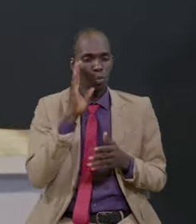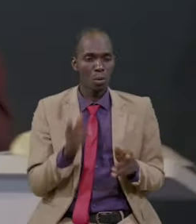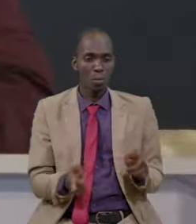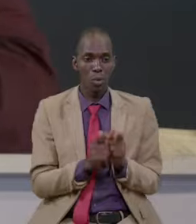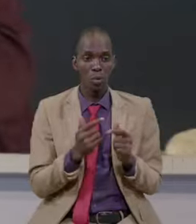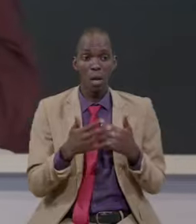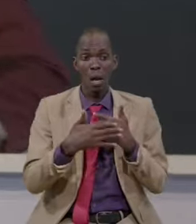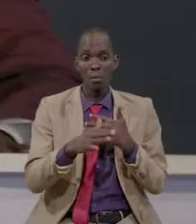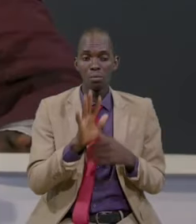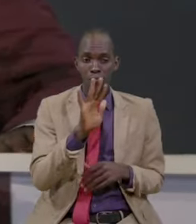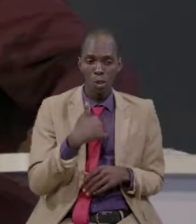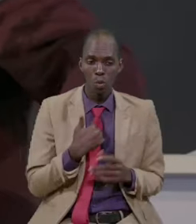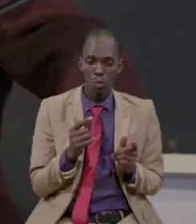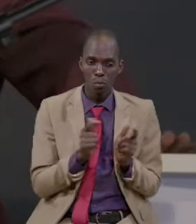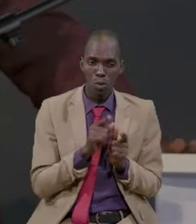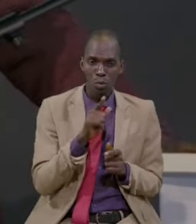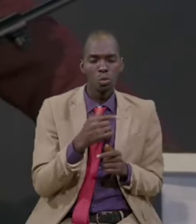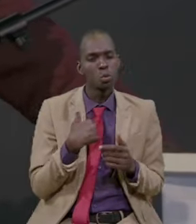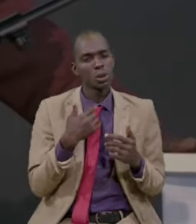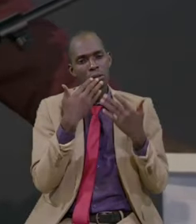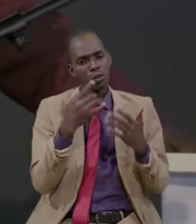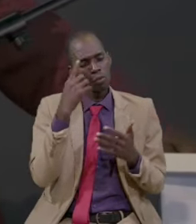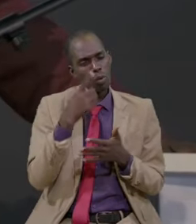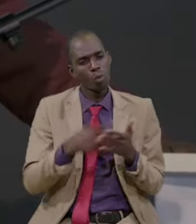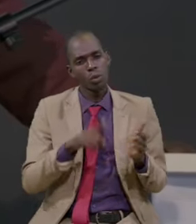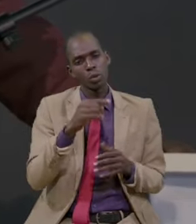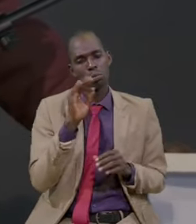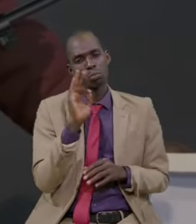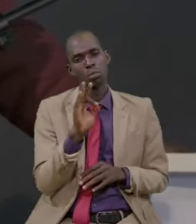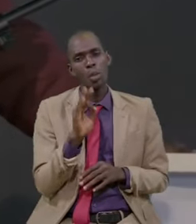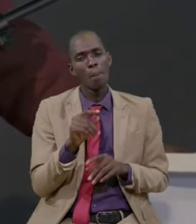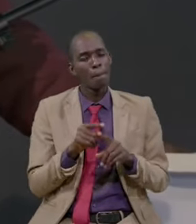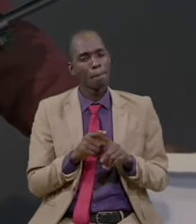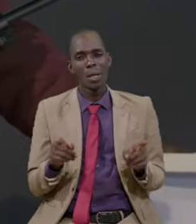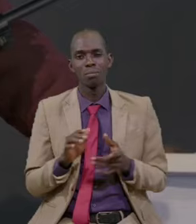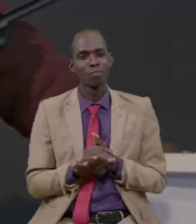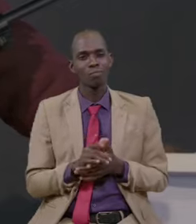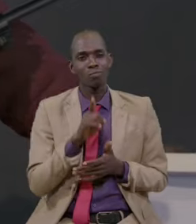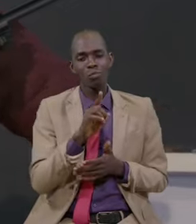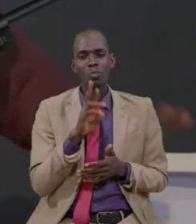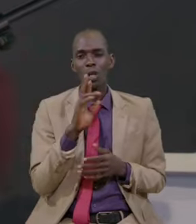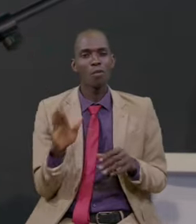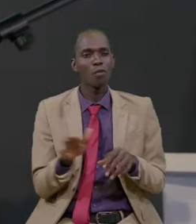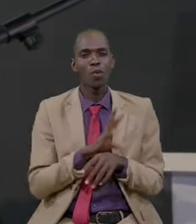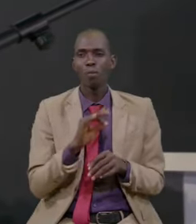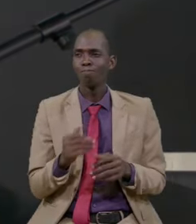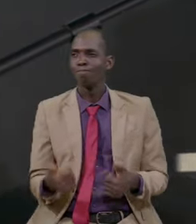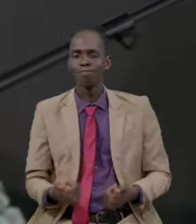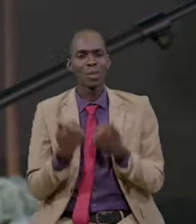Quelqu'un m'appelle, oh, remercie Dieu pour ce que tu as dit. Tu es vraiment des gens trop